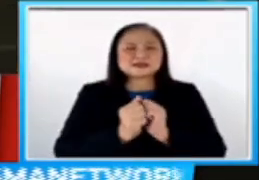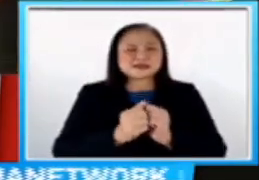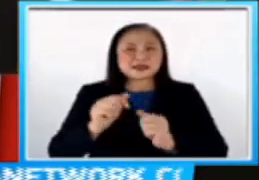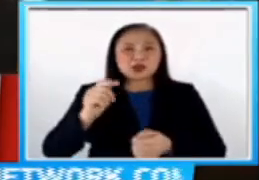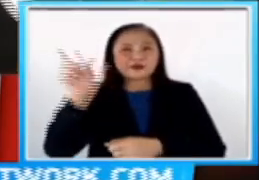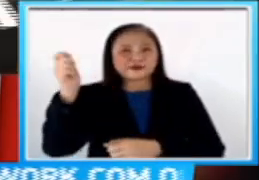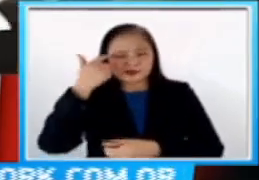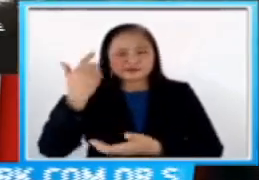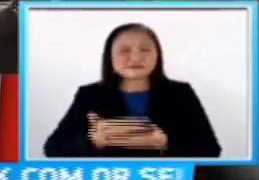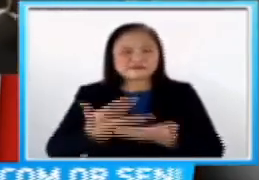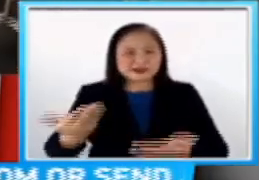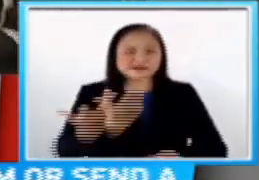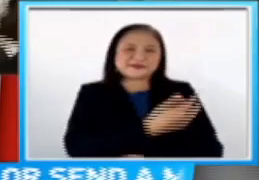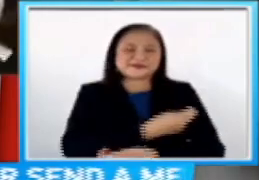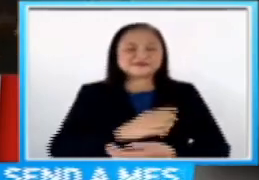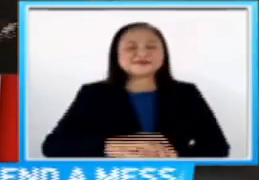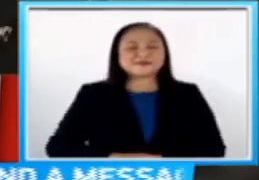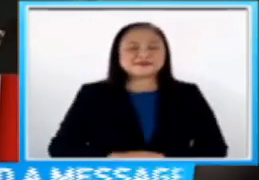ngayon, mahigit